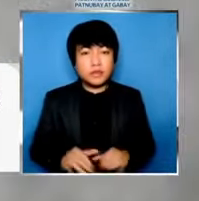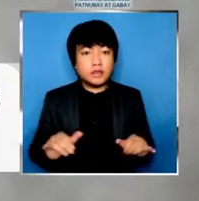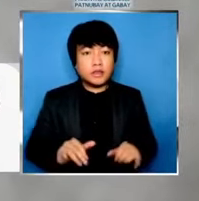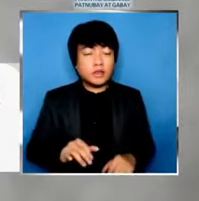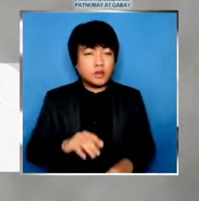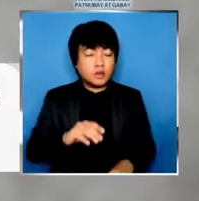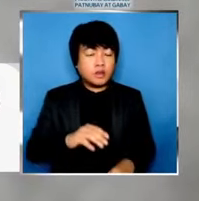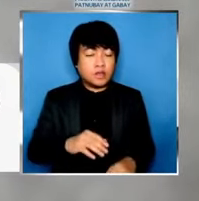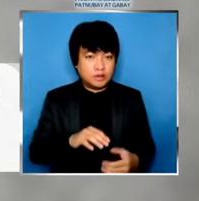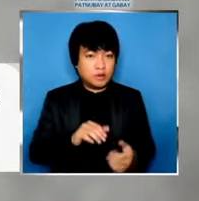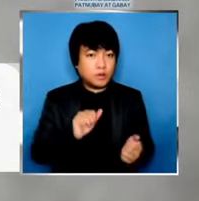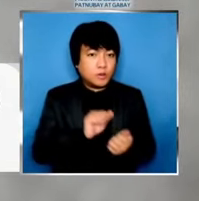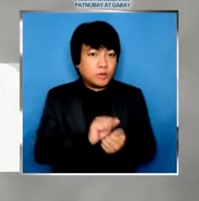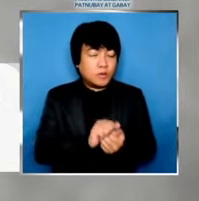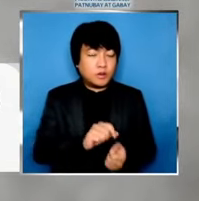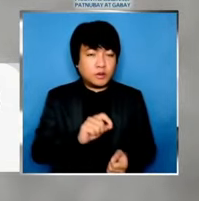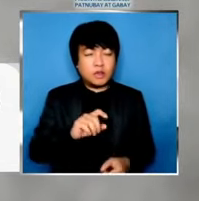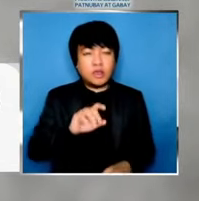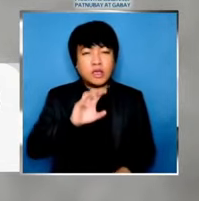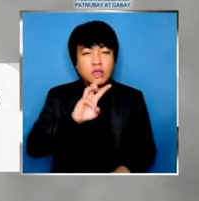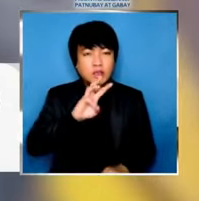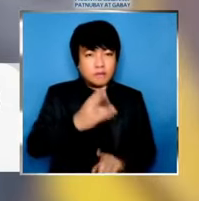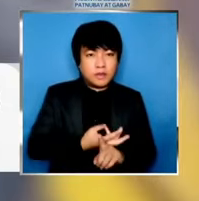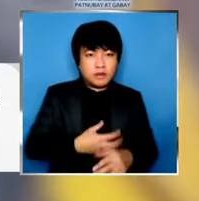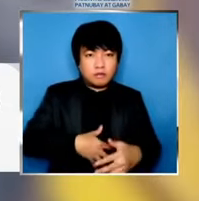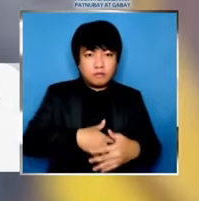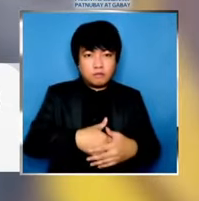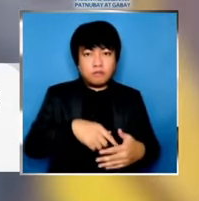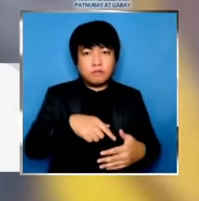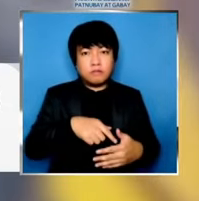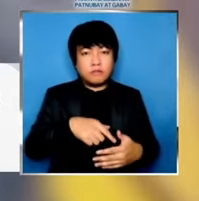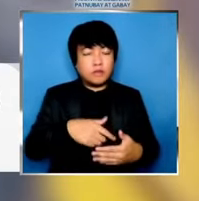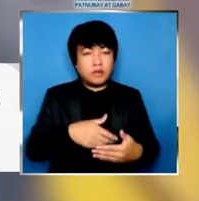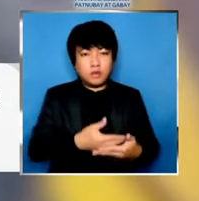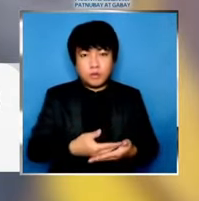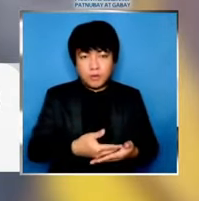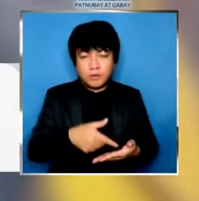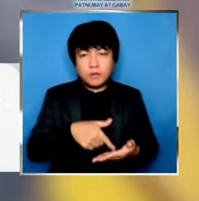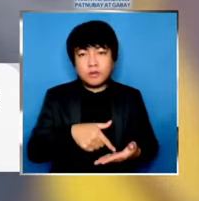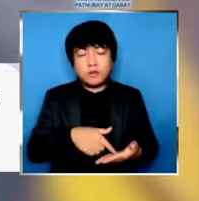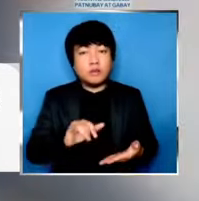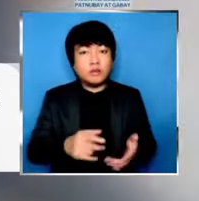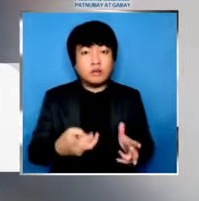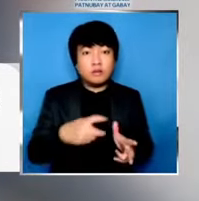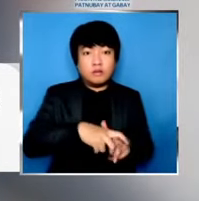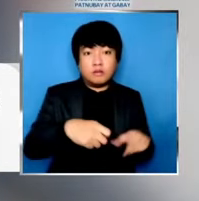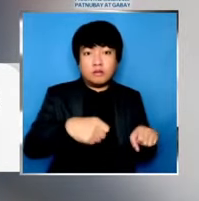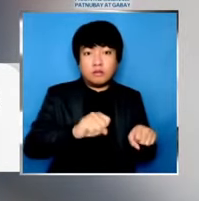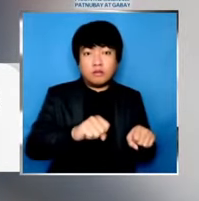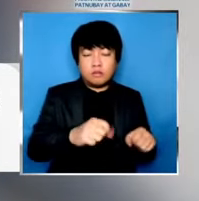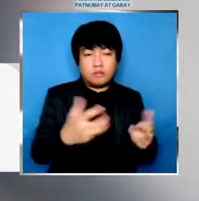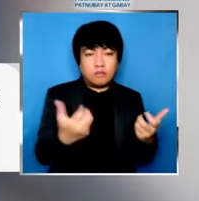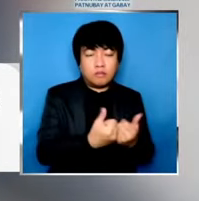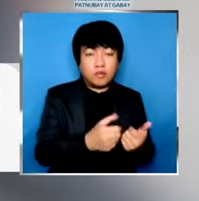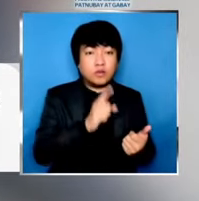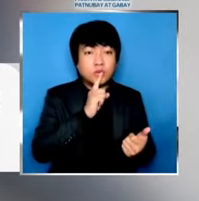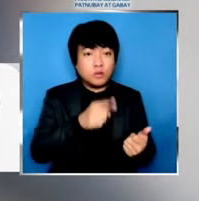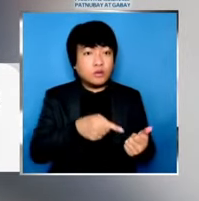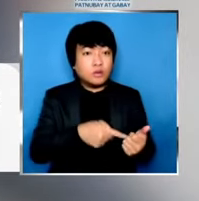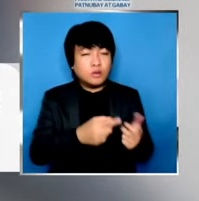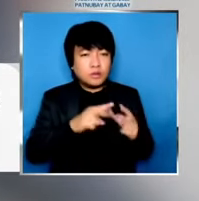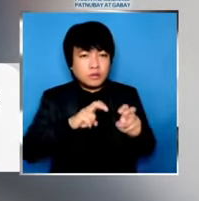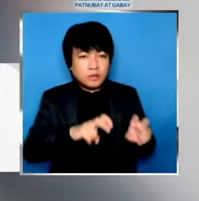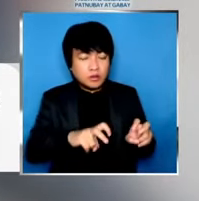Sugatan naman at nagpapagaling sa ospital ang asawa ng biktima na nagmamaneho ng motorsiklo. Batay sa investigasyon, pauwi na galing sa pagsasaka ang